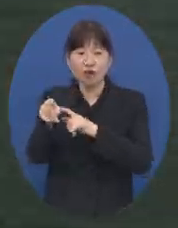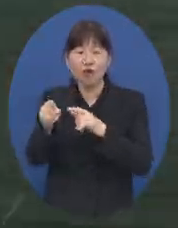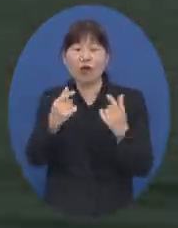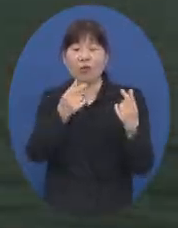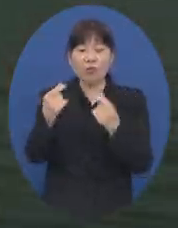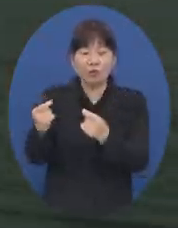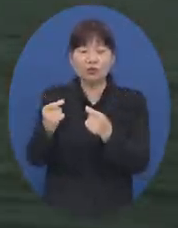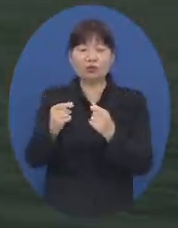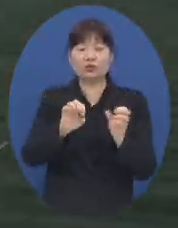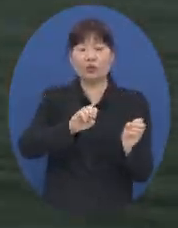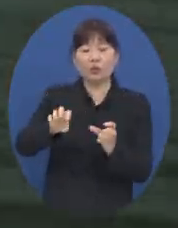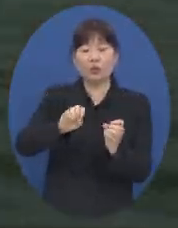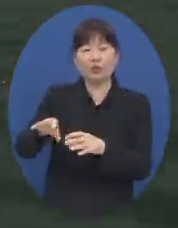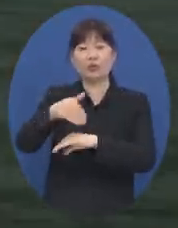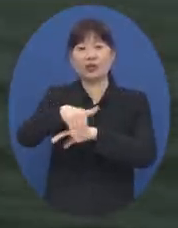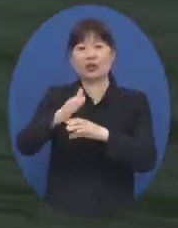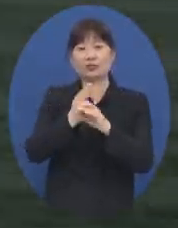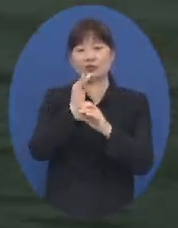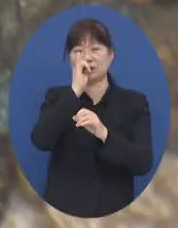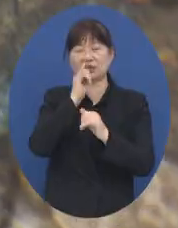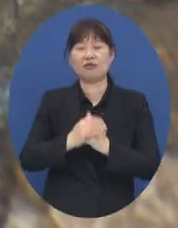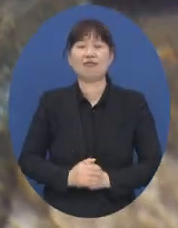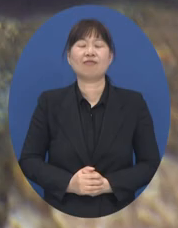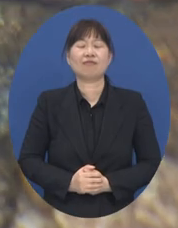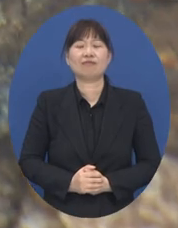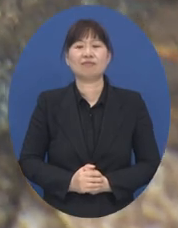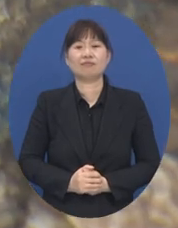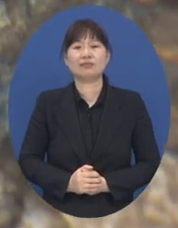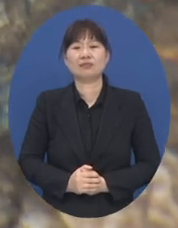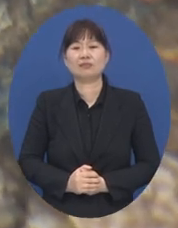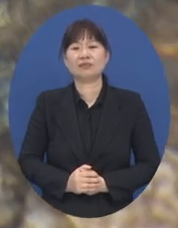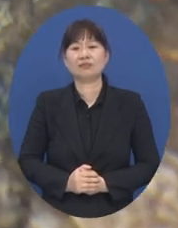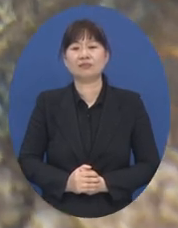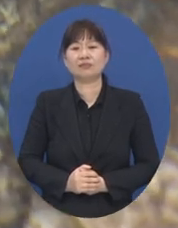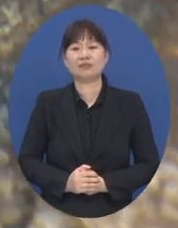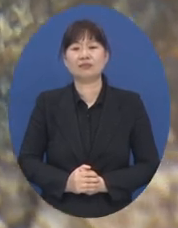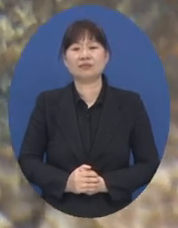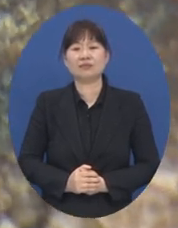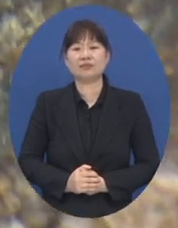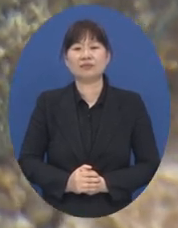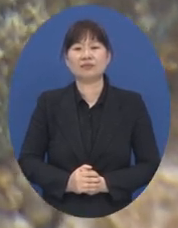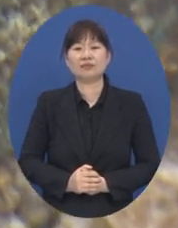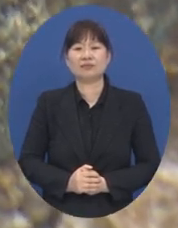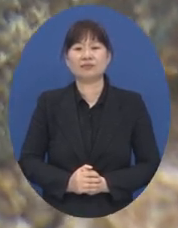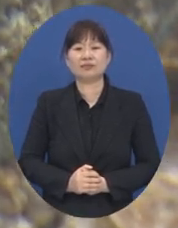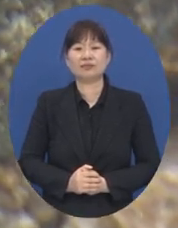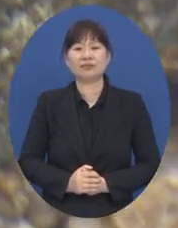치어를 순차적으로 방류할 계획입니다. 경기 CCTV 최창순입니다.